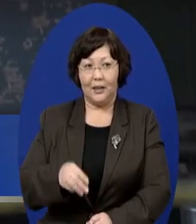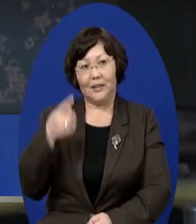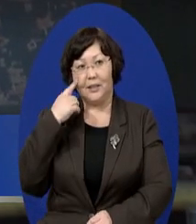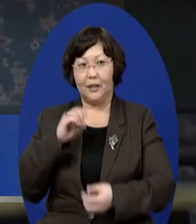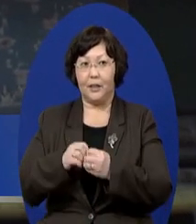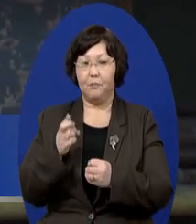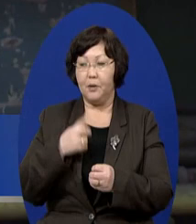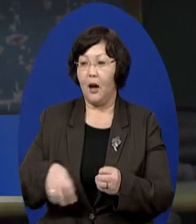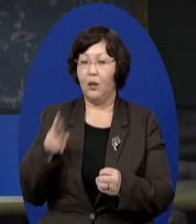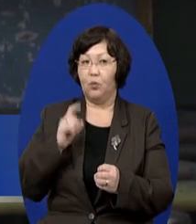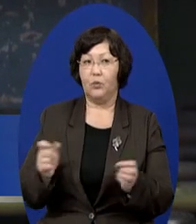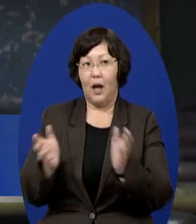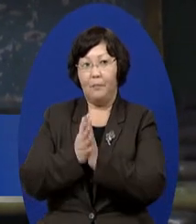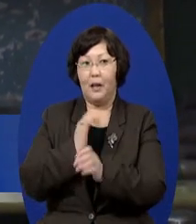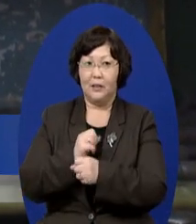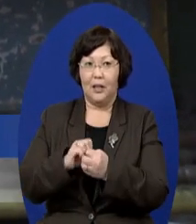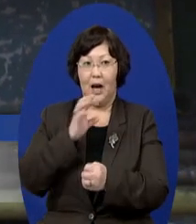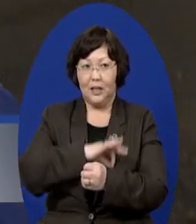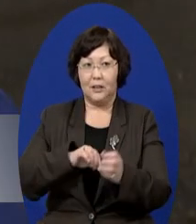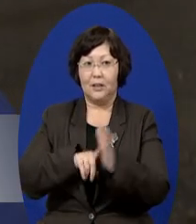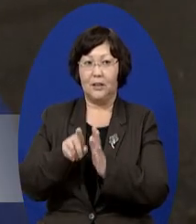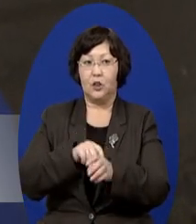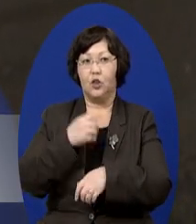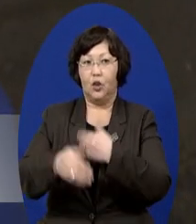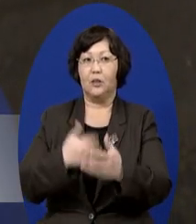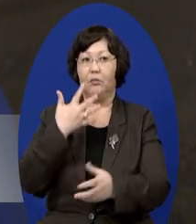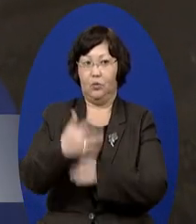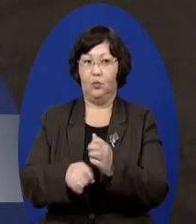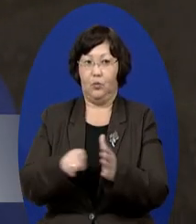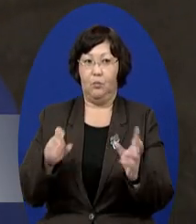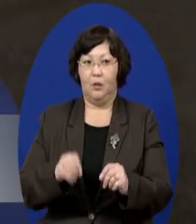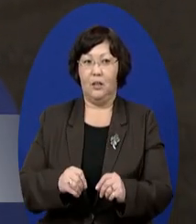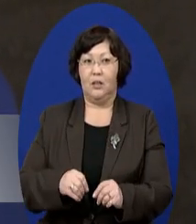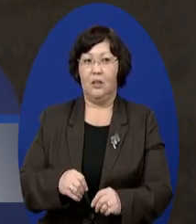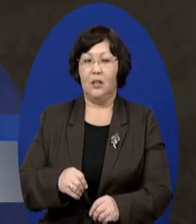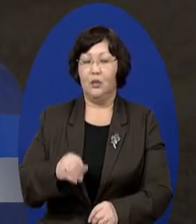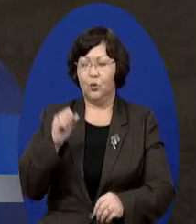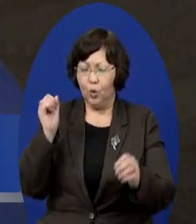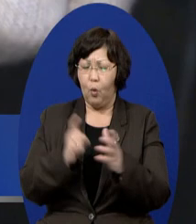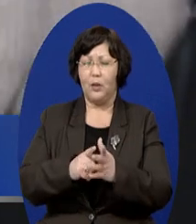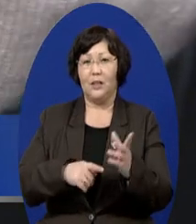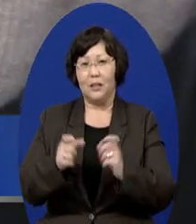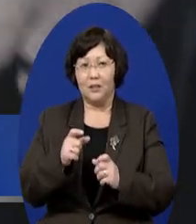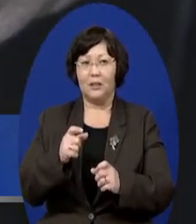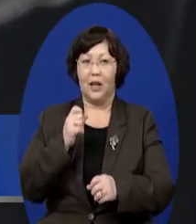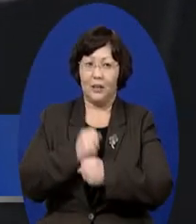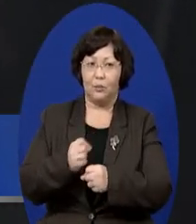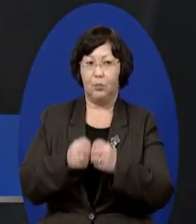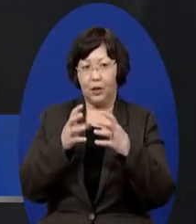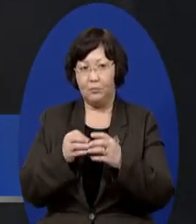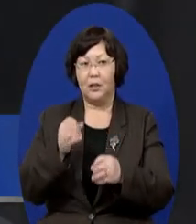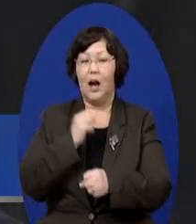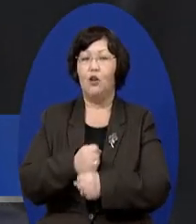хийсэн. Энэ хийгээд ашиглаж эхэлсэн шиг одоо 5 жил болж байгаа. Маш их ажил өнгөрчихөж байгаа байхгүй. Эдийн засгийн өвчтөр гараас ажиллаас гай бүтэмж